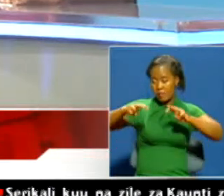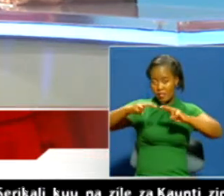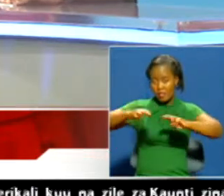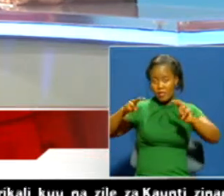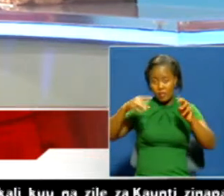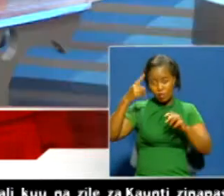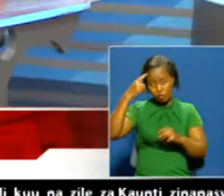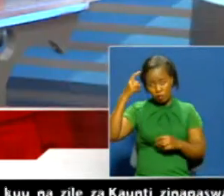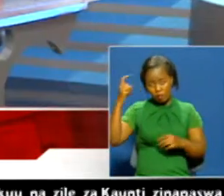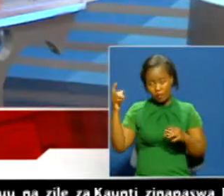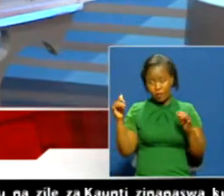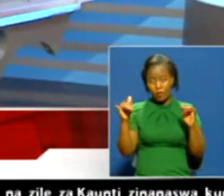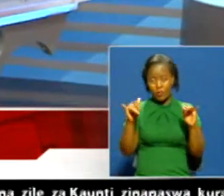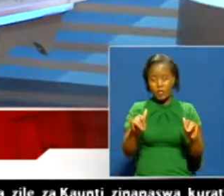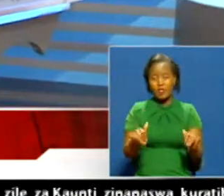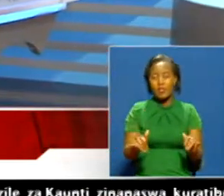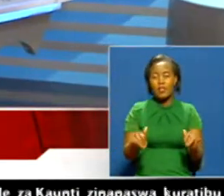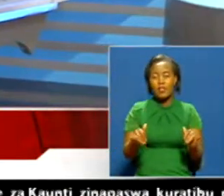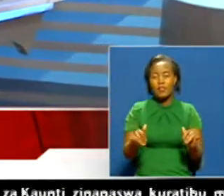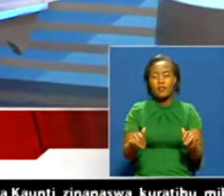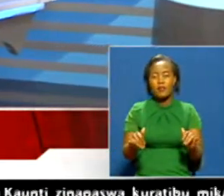mbali.